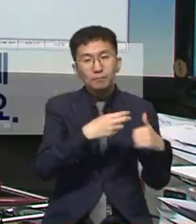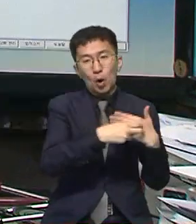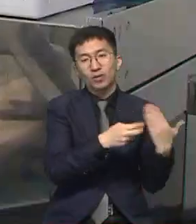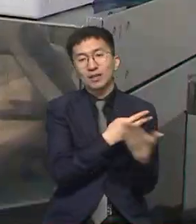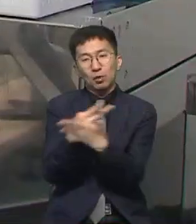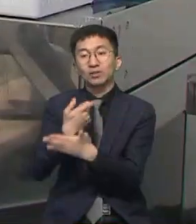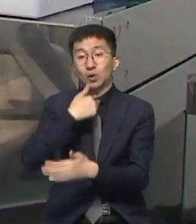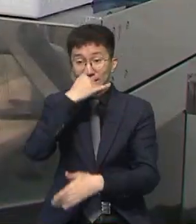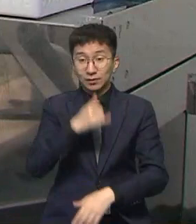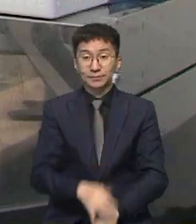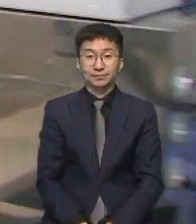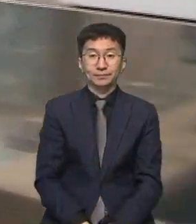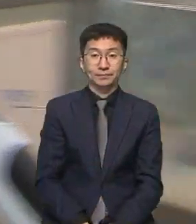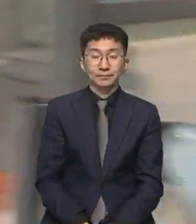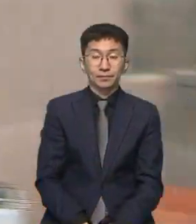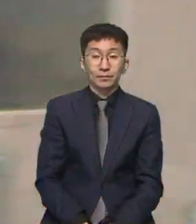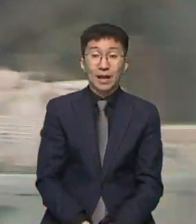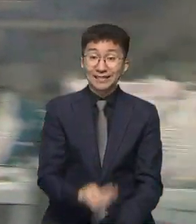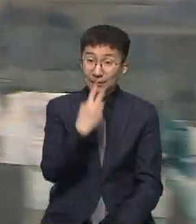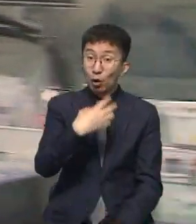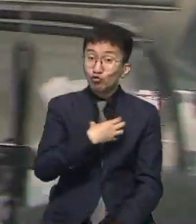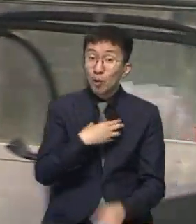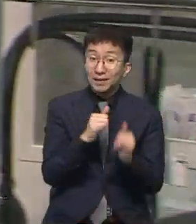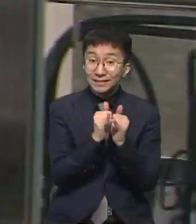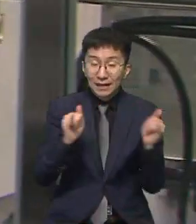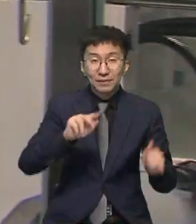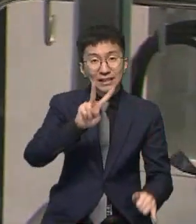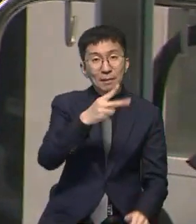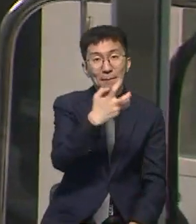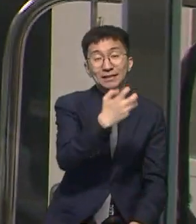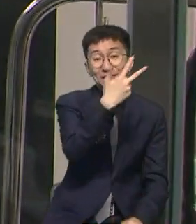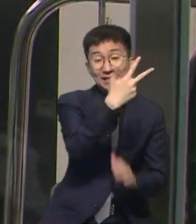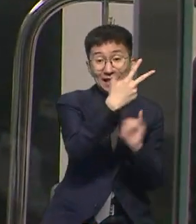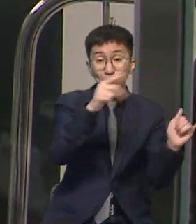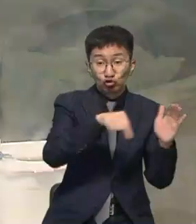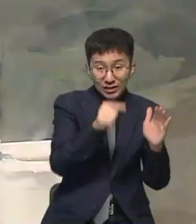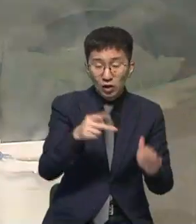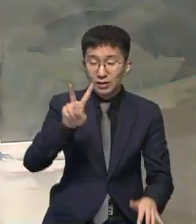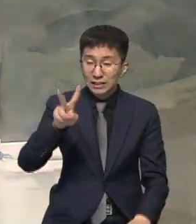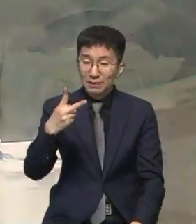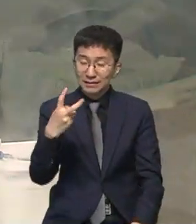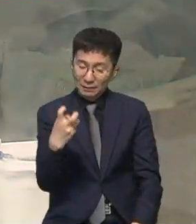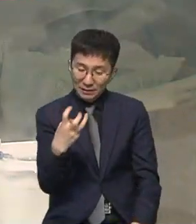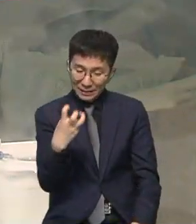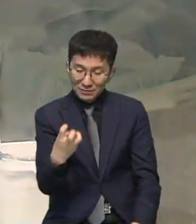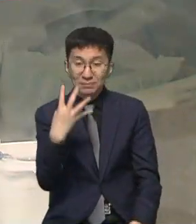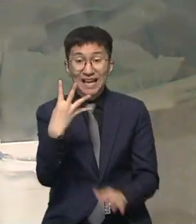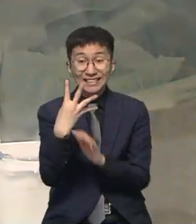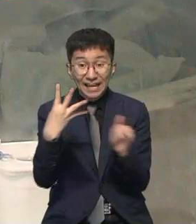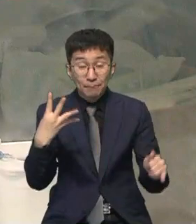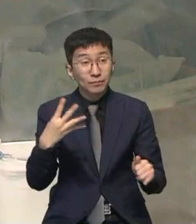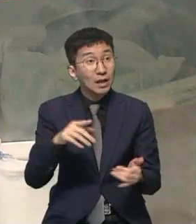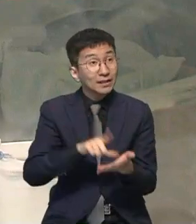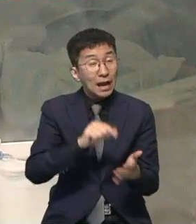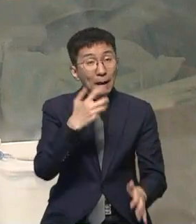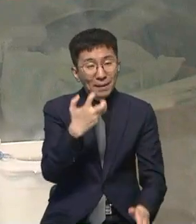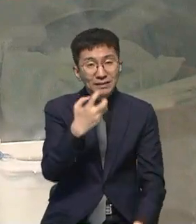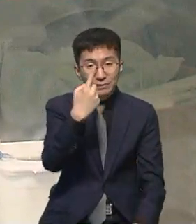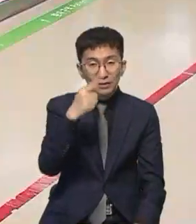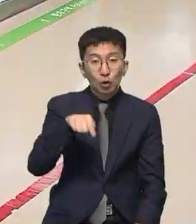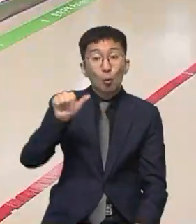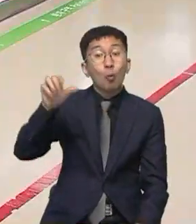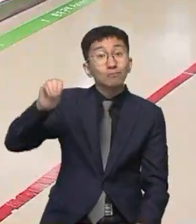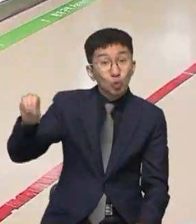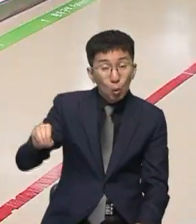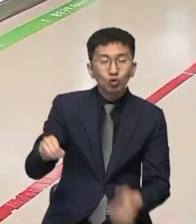있었거든요. 위중증 환자 287명 중 81.5%는 집중관리군에 속했던 60세 이상